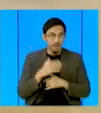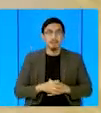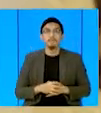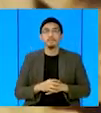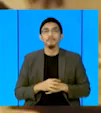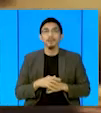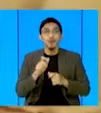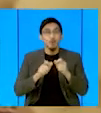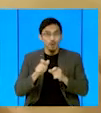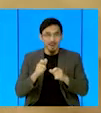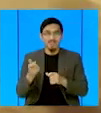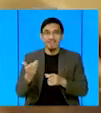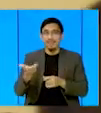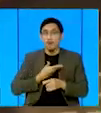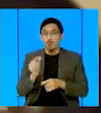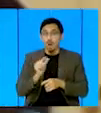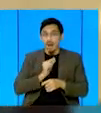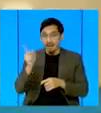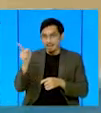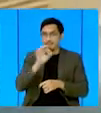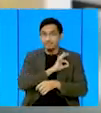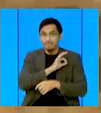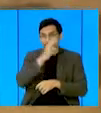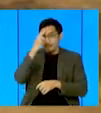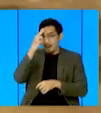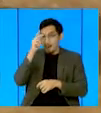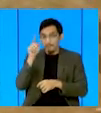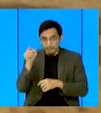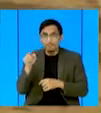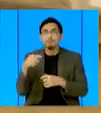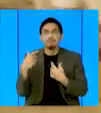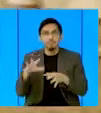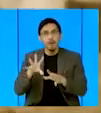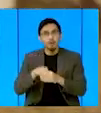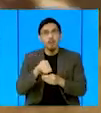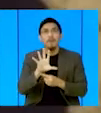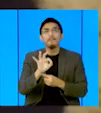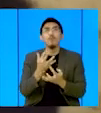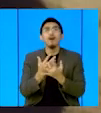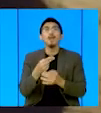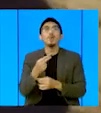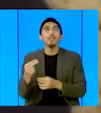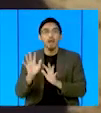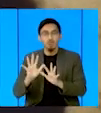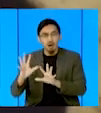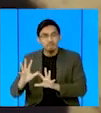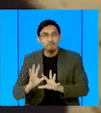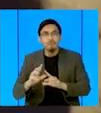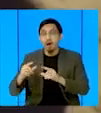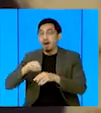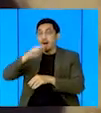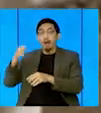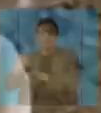Para jemaah haji undangan Raja Arab Saudi Salman bin Abdul Aziz Al Daud termasuk 50 warga Indonesia,